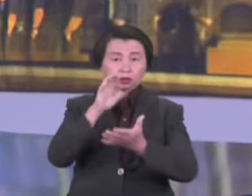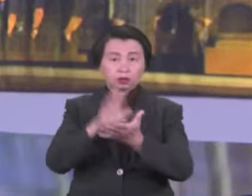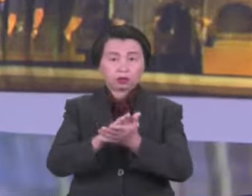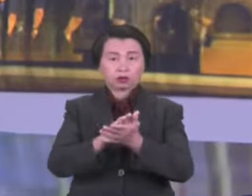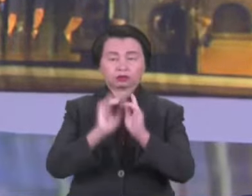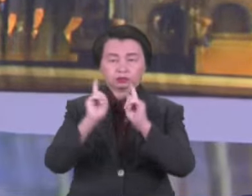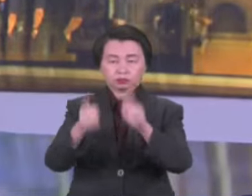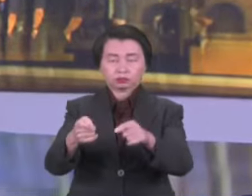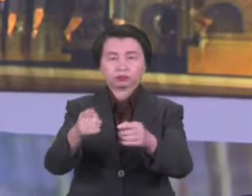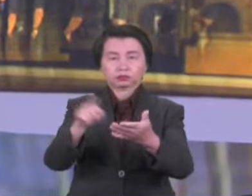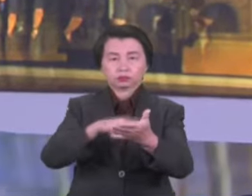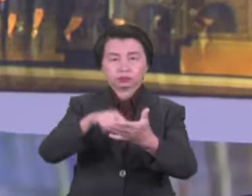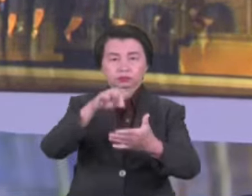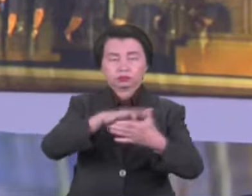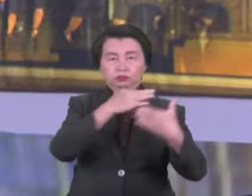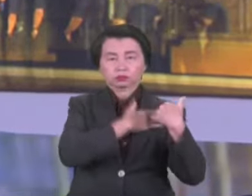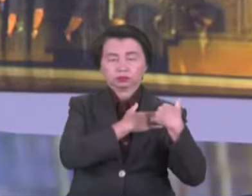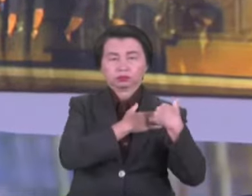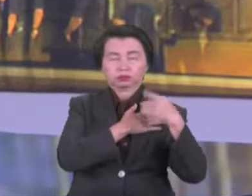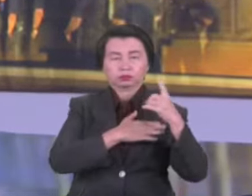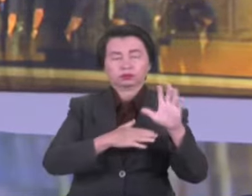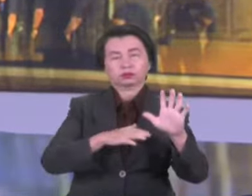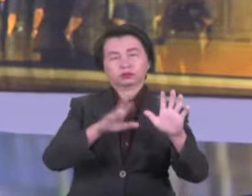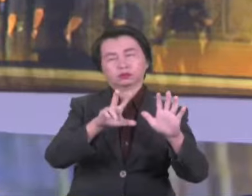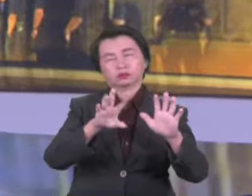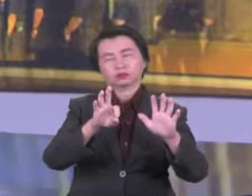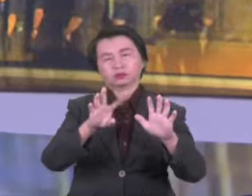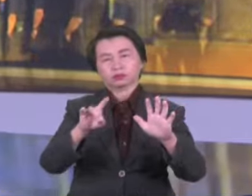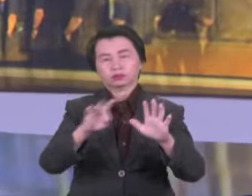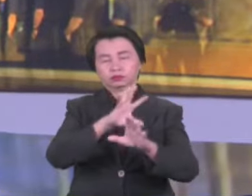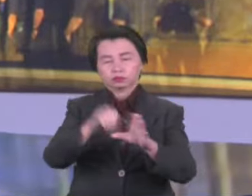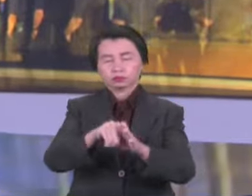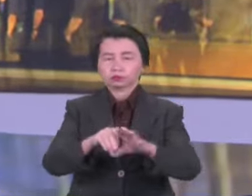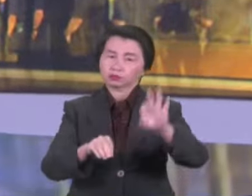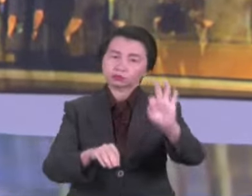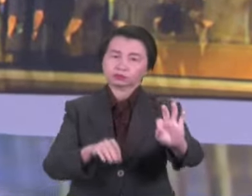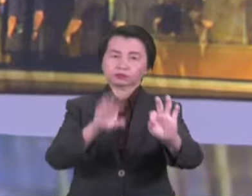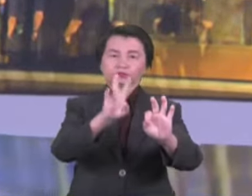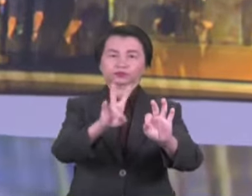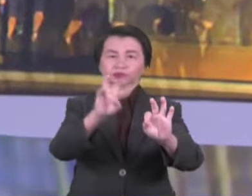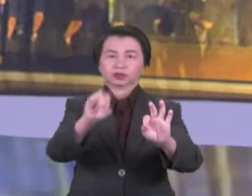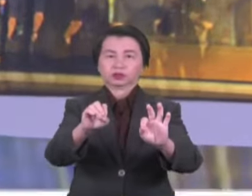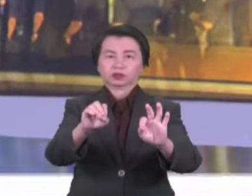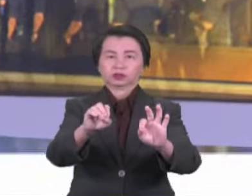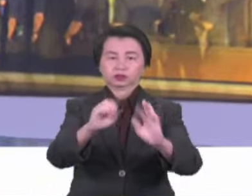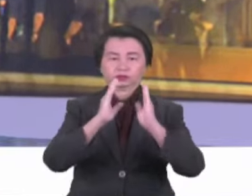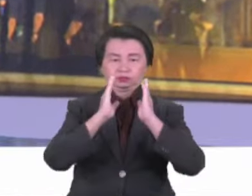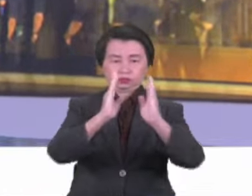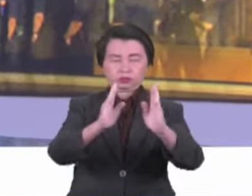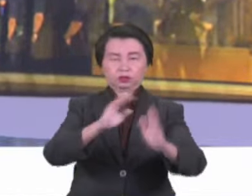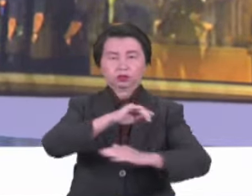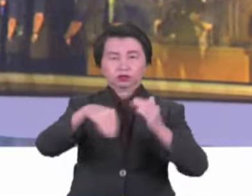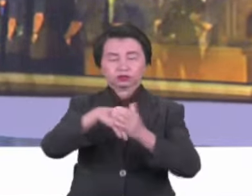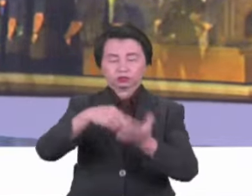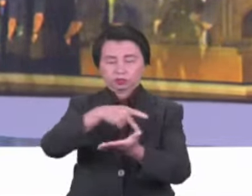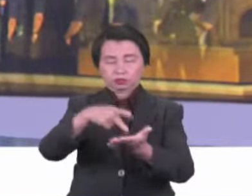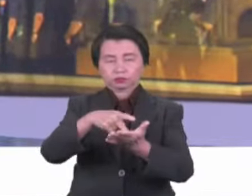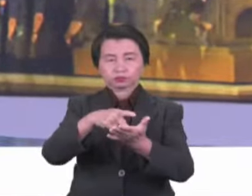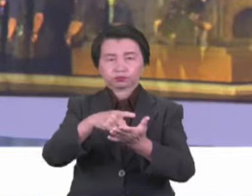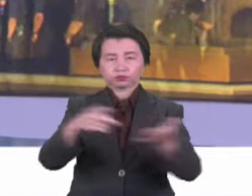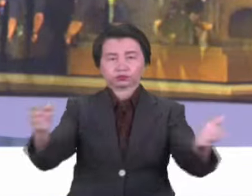di 578 pusat pengundian awal melibatkan 970 saluran. Kesemua pusat mengundi